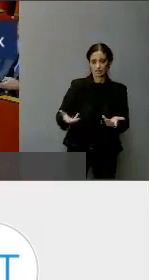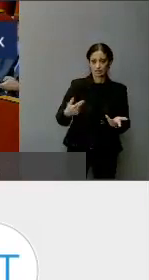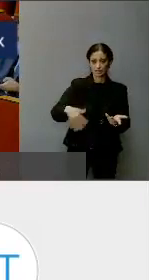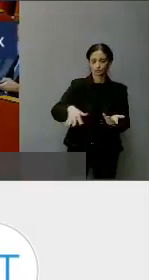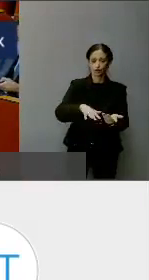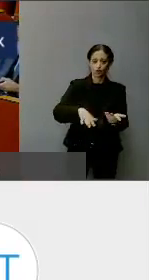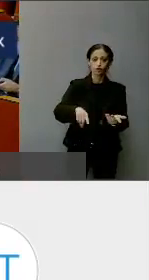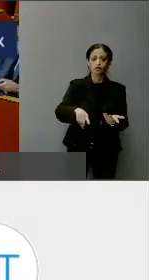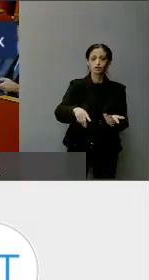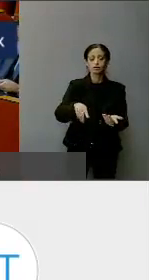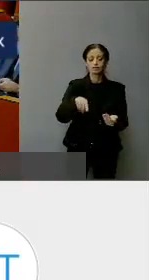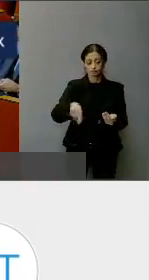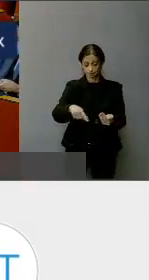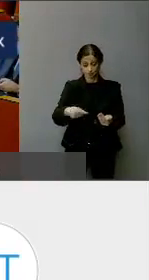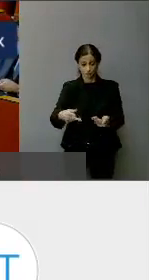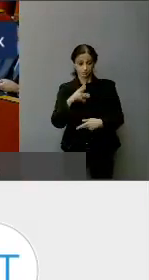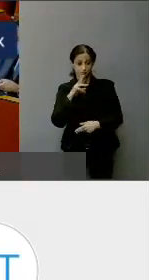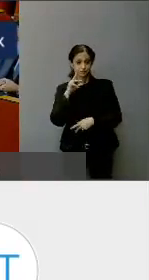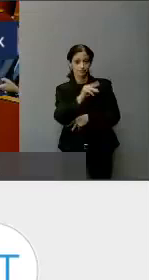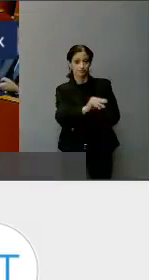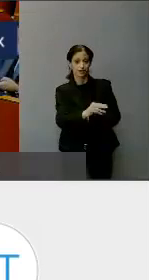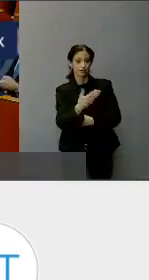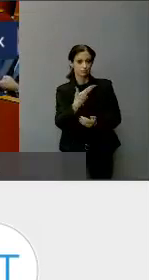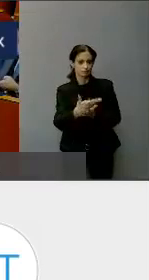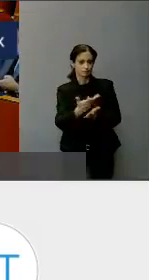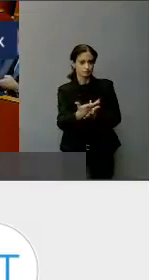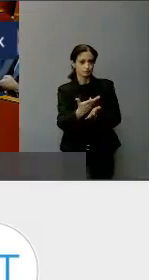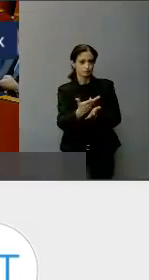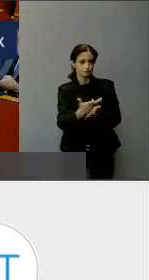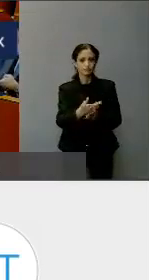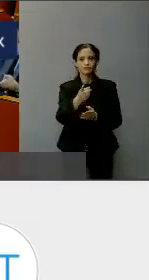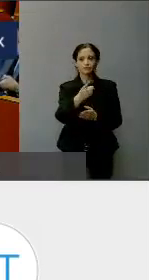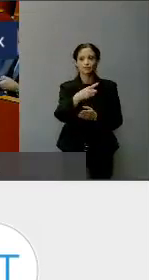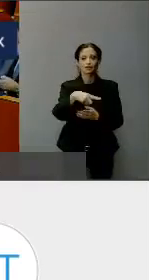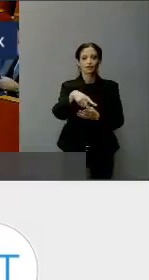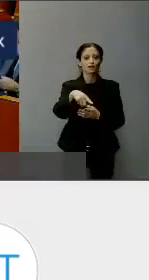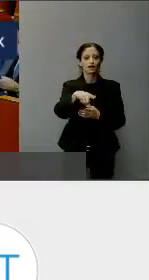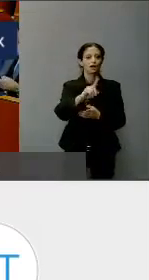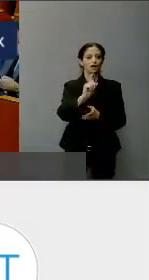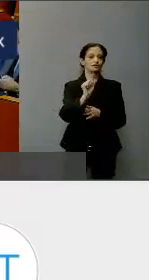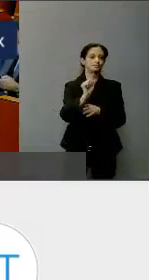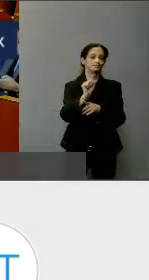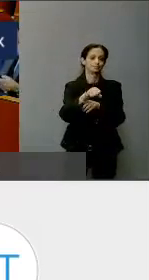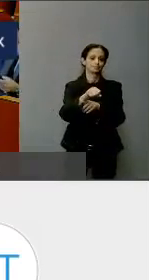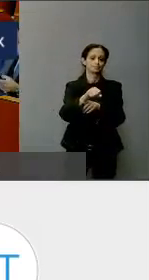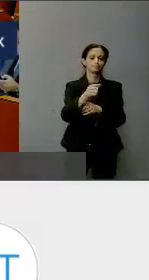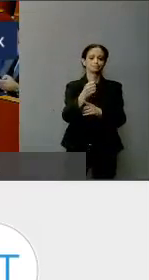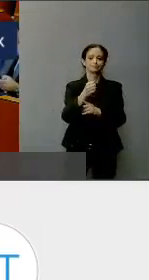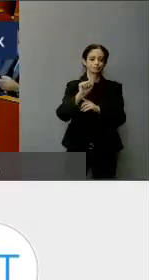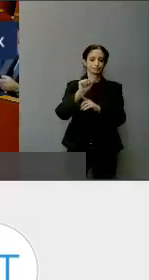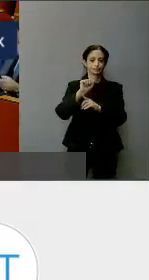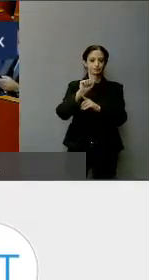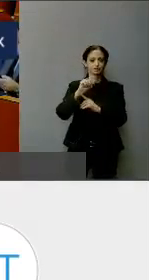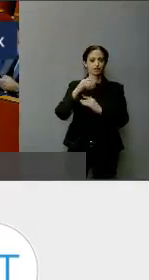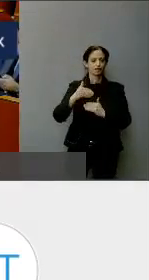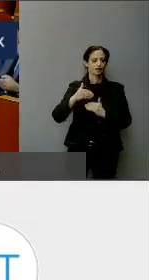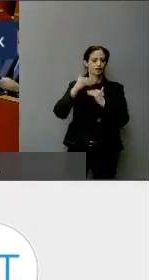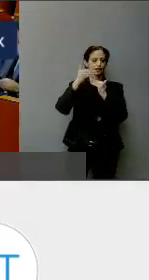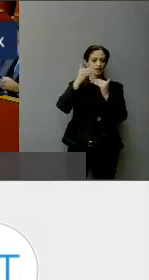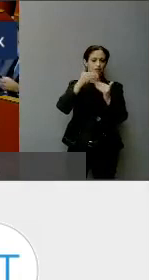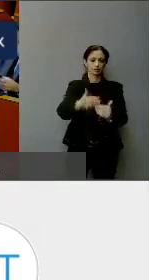è vano alcune cose ferito non farlo o magari farlo successivamente